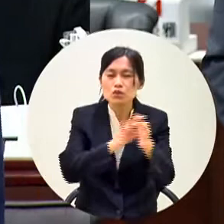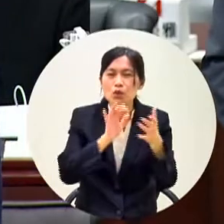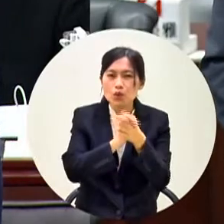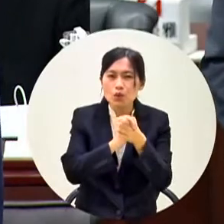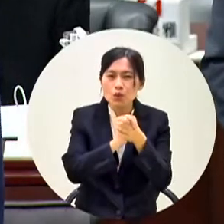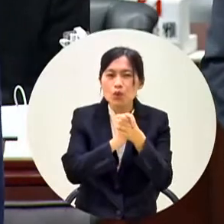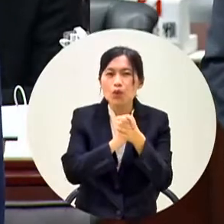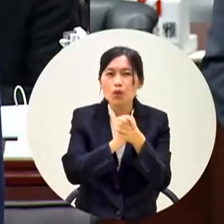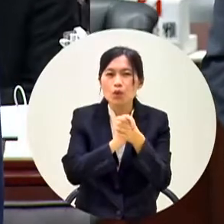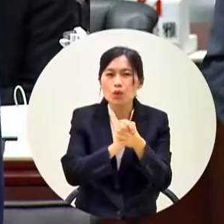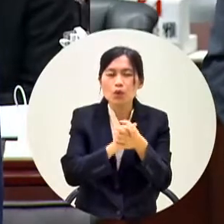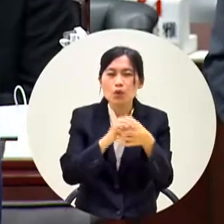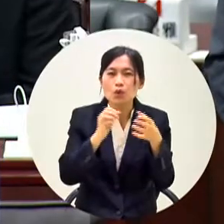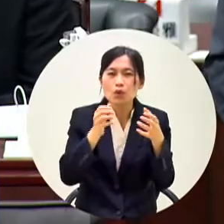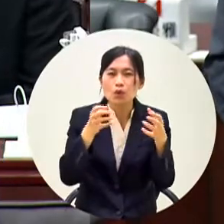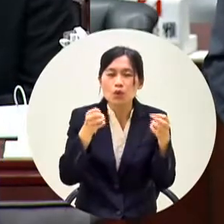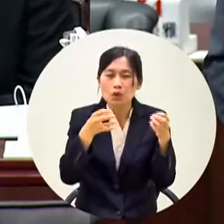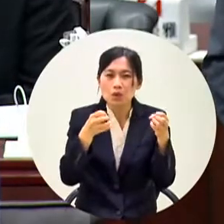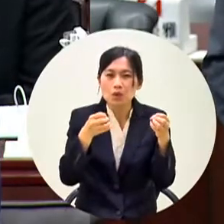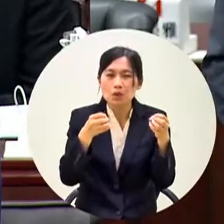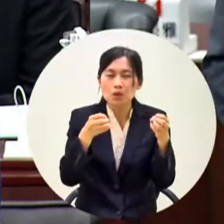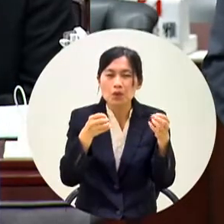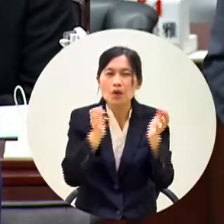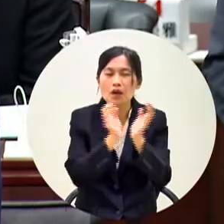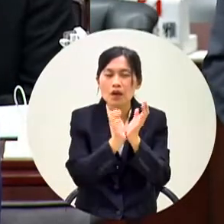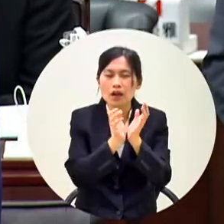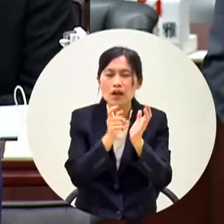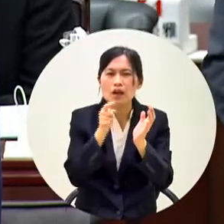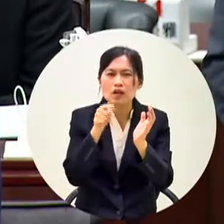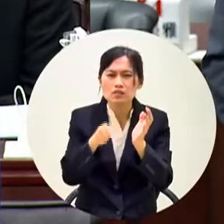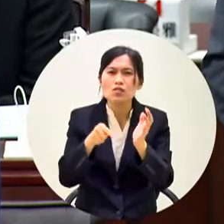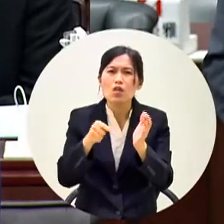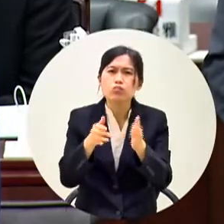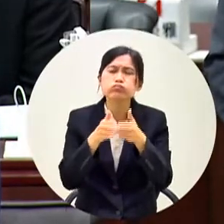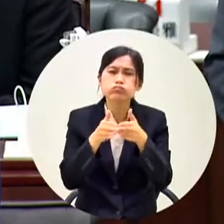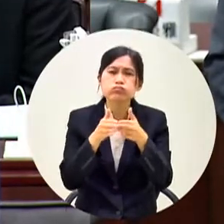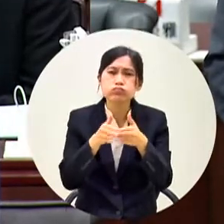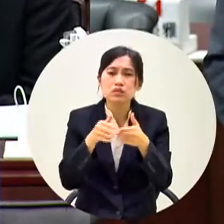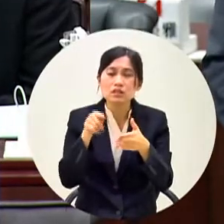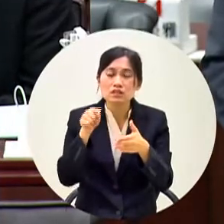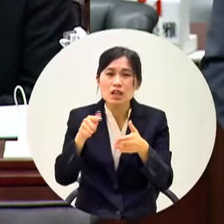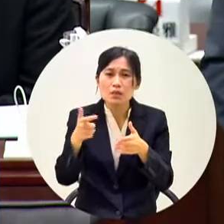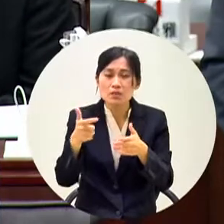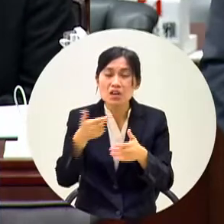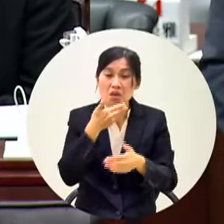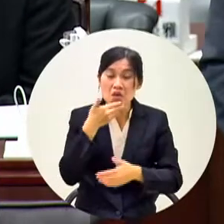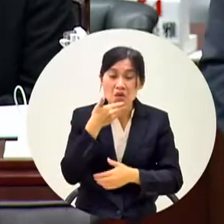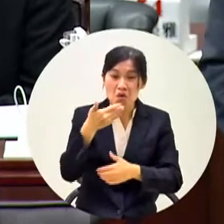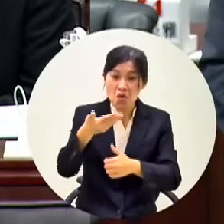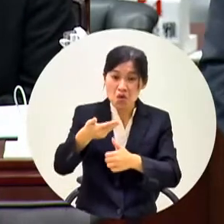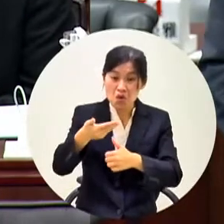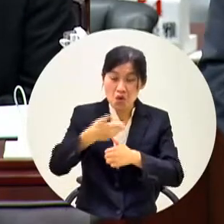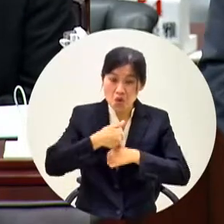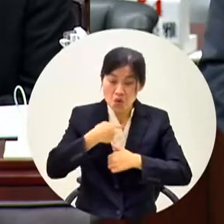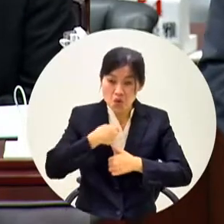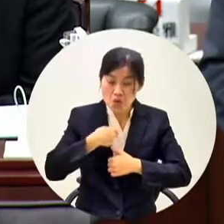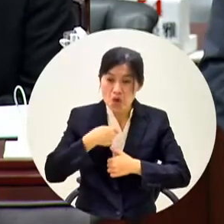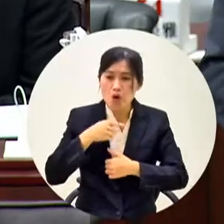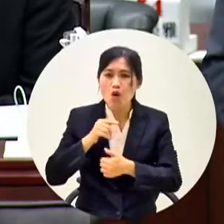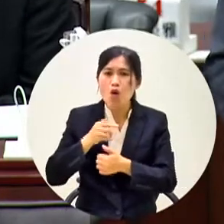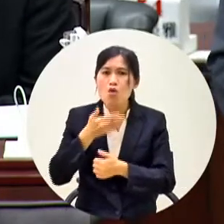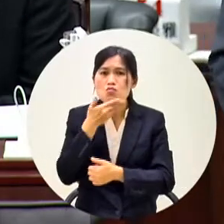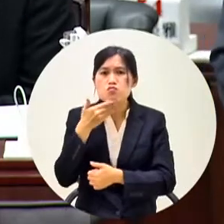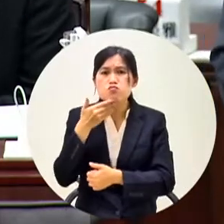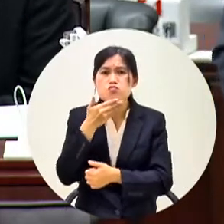态化，这个是必然要走的一个趋势，因为这个不是对台湾有利，对美方相对也有利啊。所